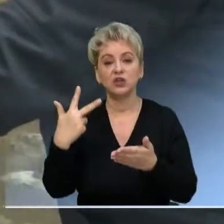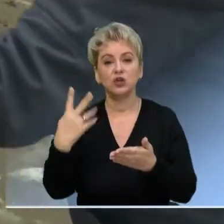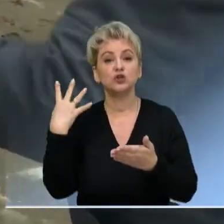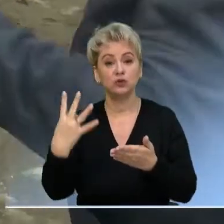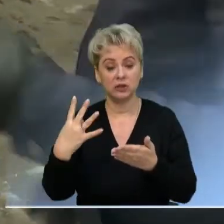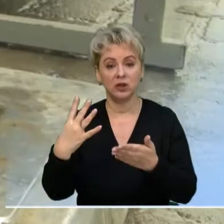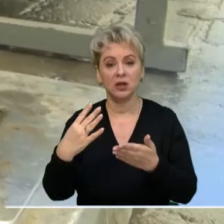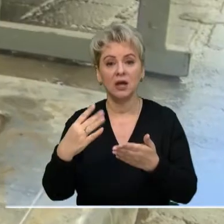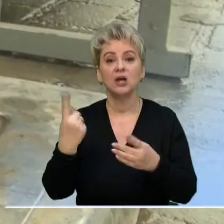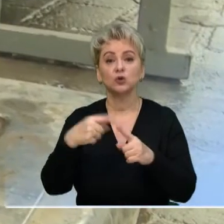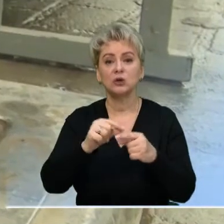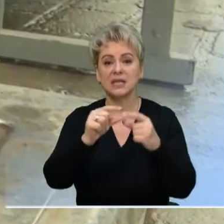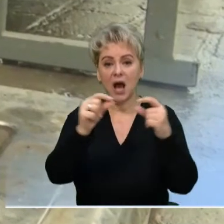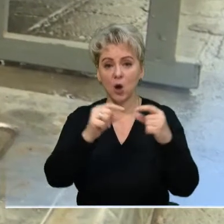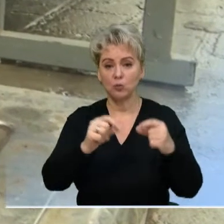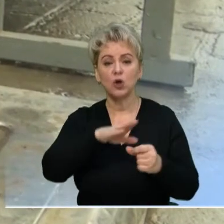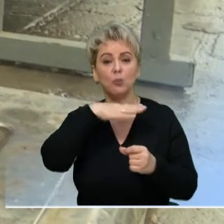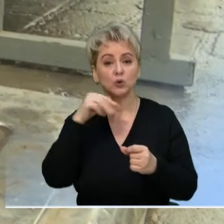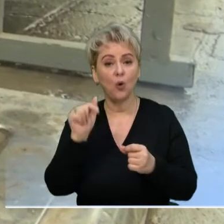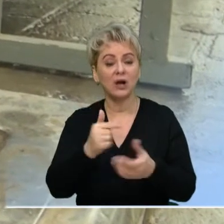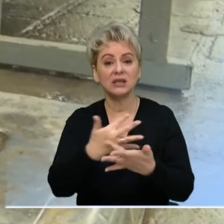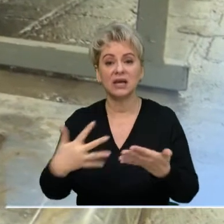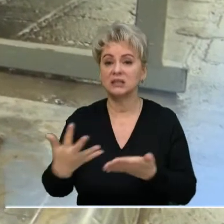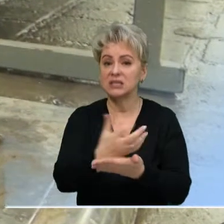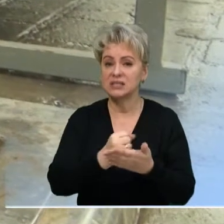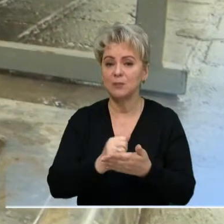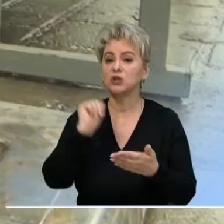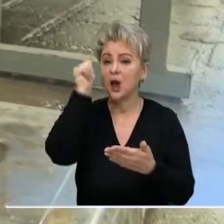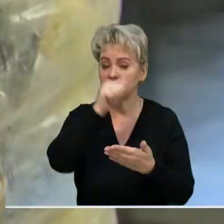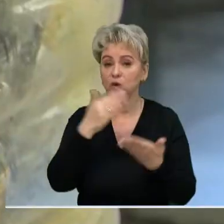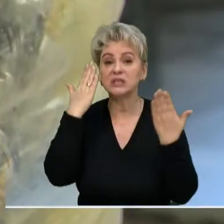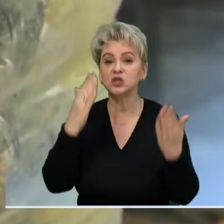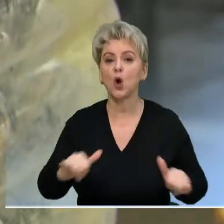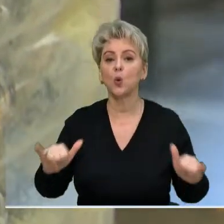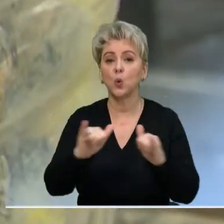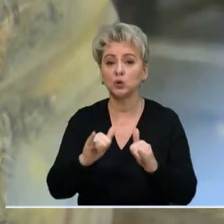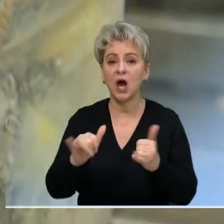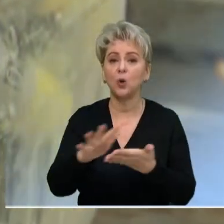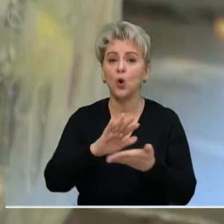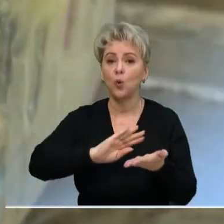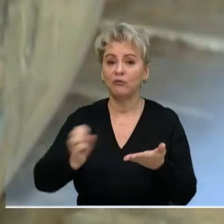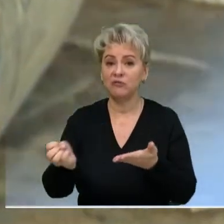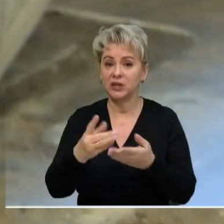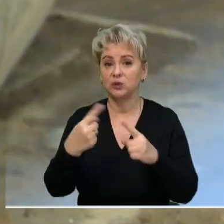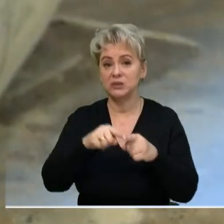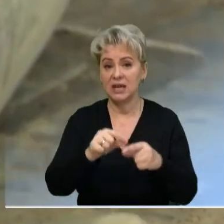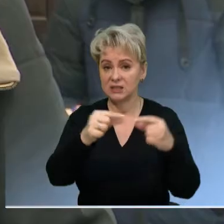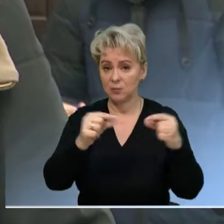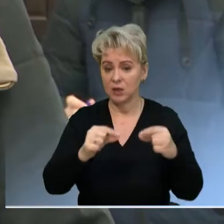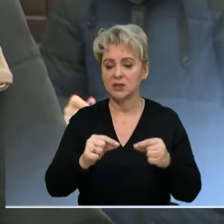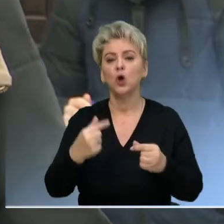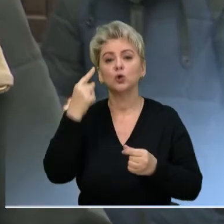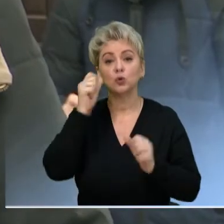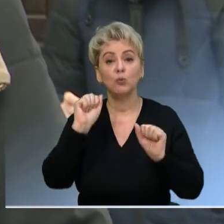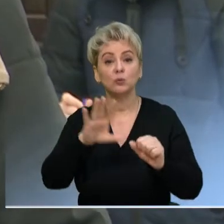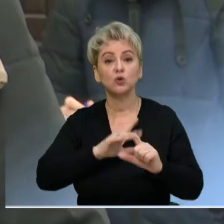4. Улов аккумуляторов тоже немалый. Некоторые собирают батарейки годами, не зная, куда утилизировать эти опасные отходы.